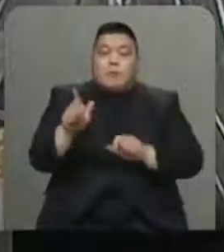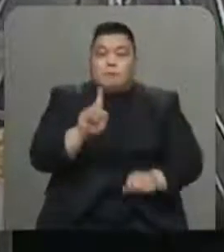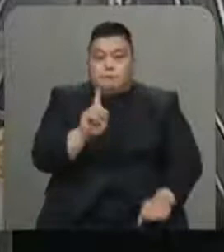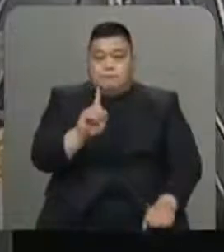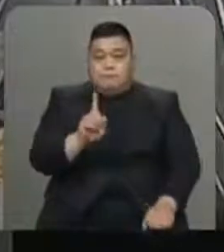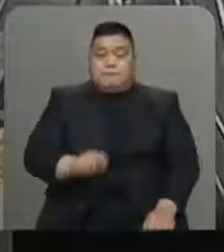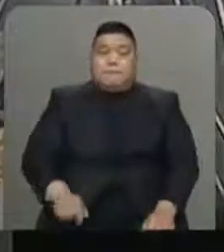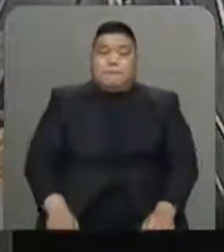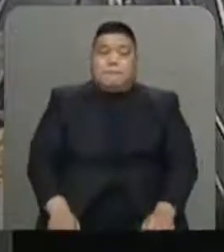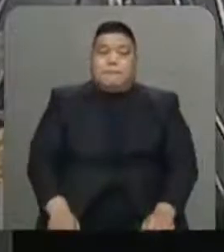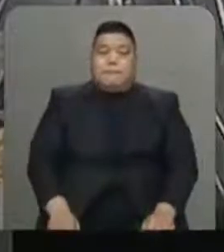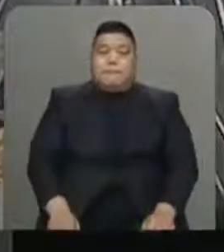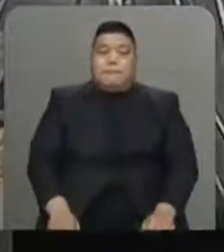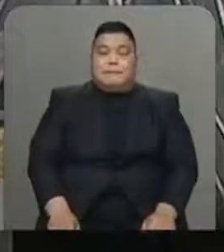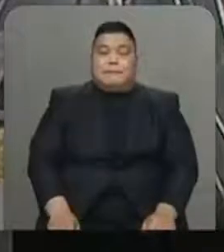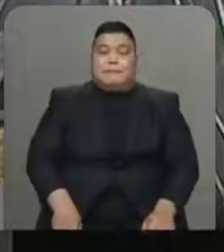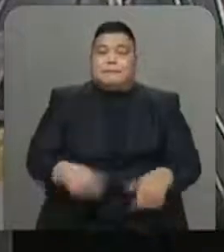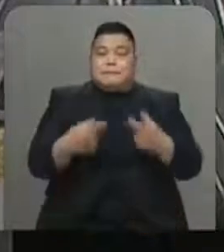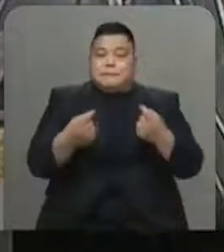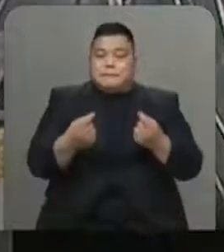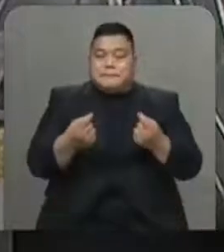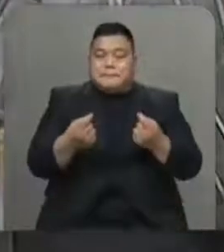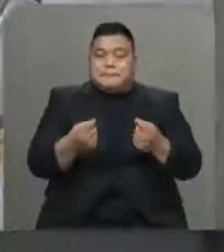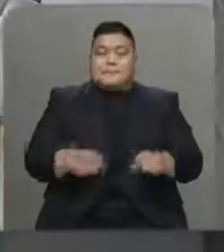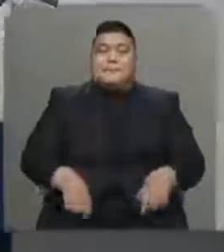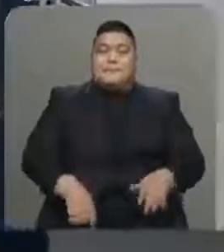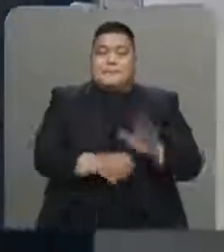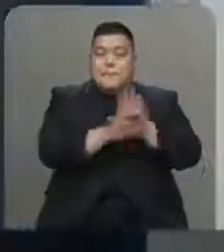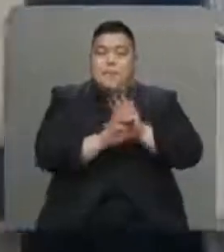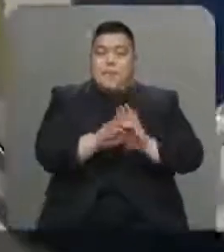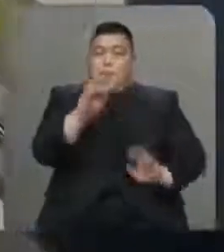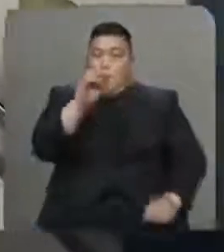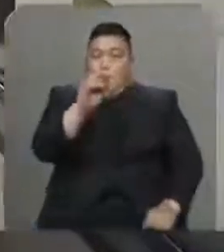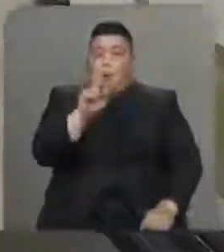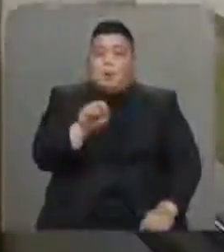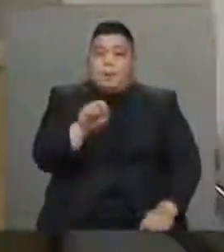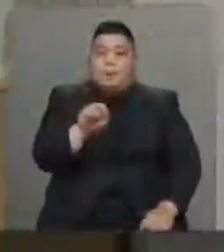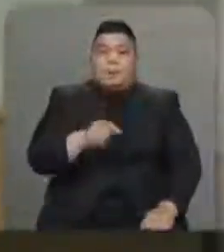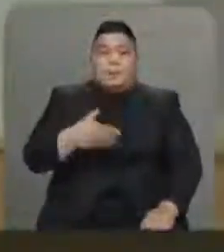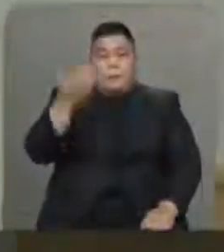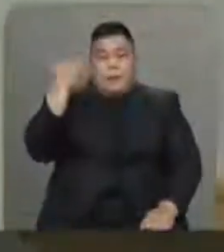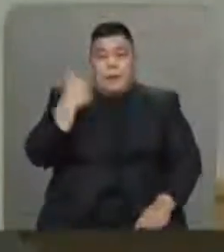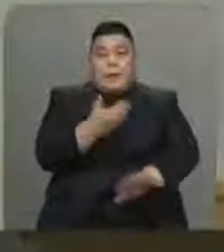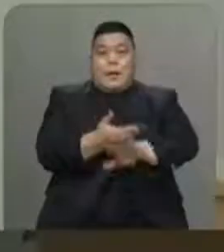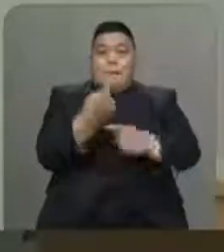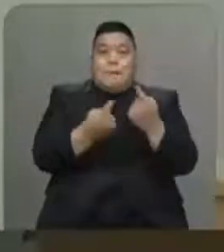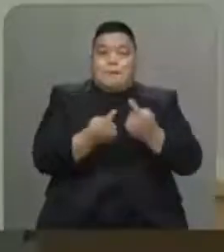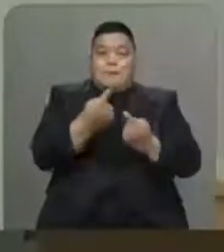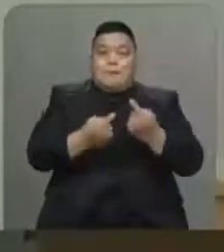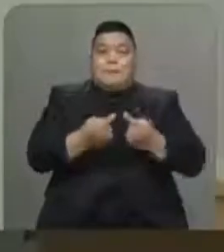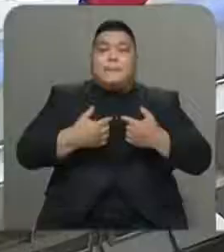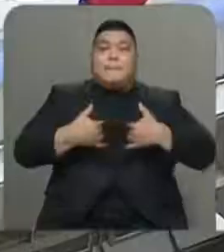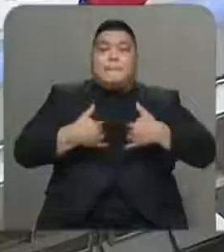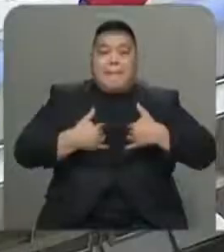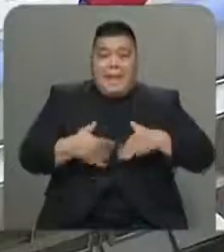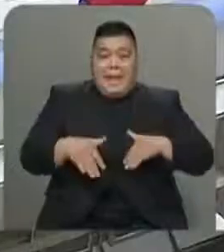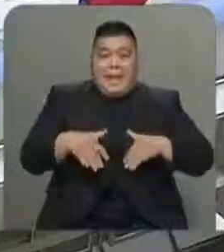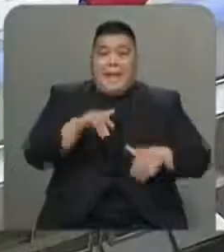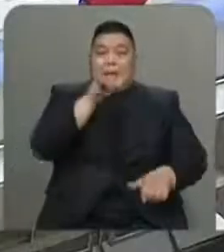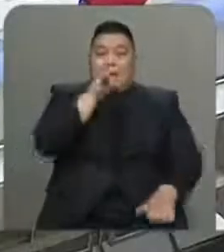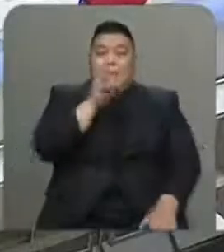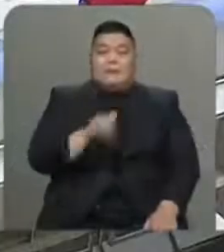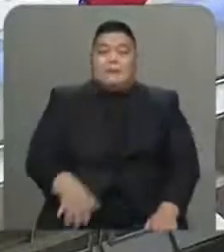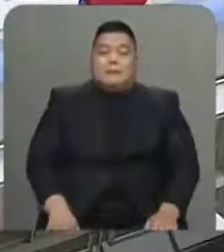어떤가요? 네, 그렇습니다. 이 코로나19 오미크론 변이는 델타 등 이전에 비해 증상이 비교적 경미해진 경향이